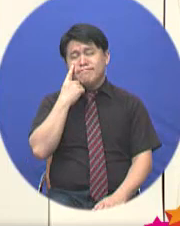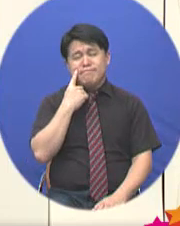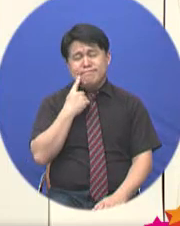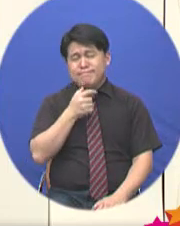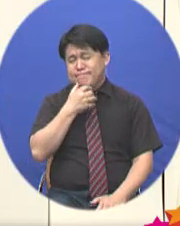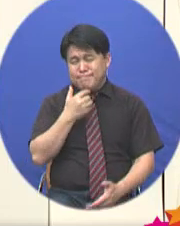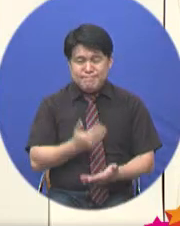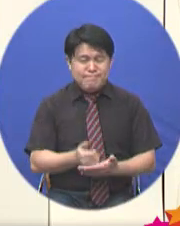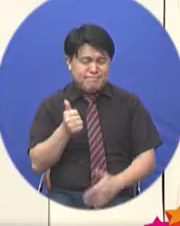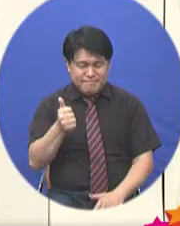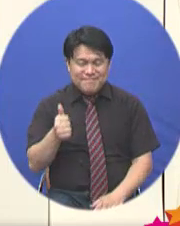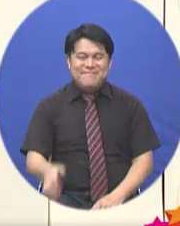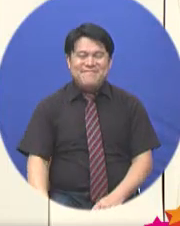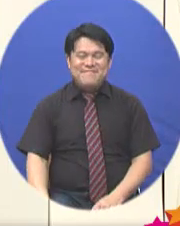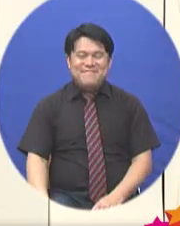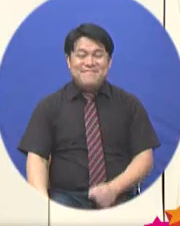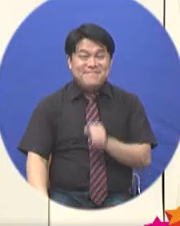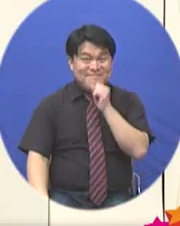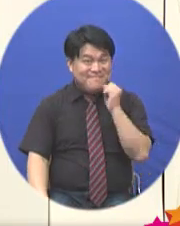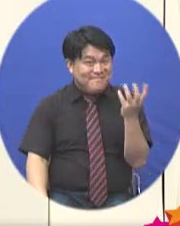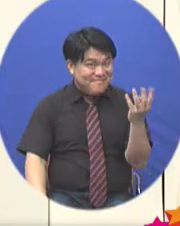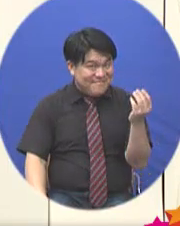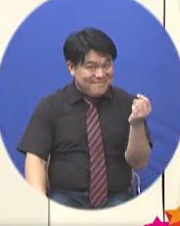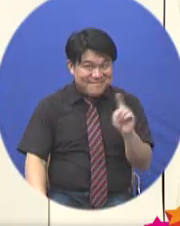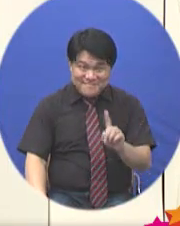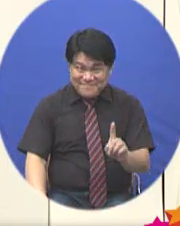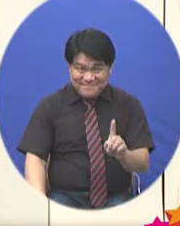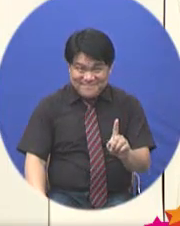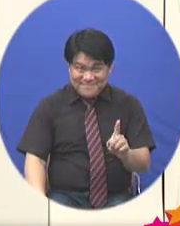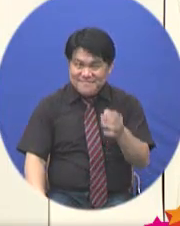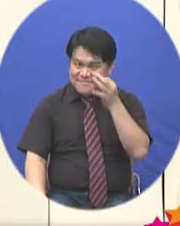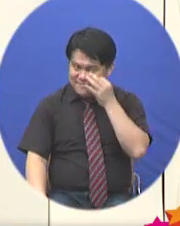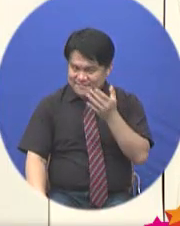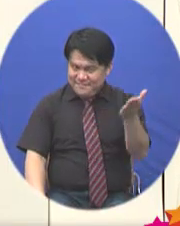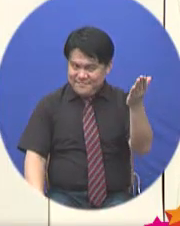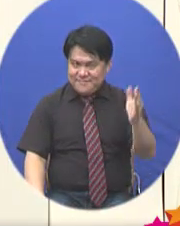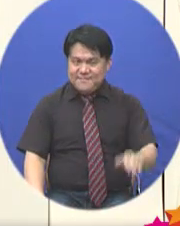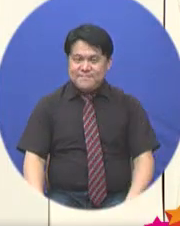예. 과연 점수는 얼마 나왔을까요? 네. 점수요.